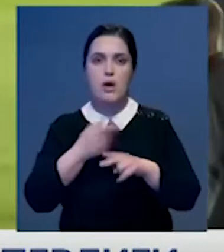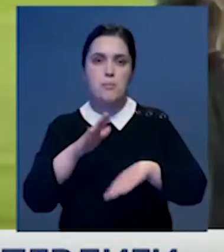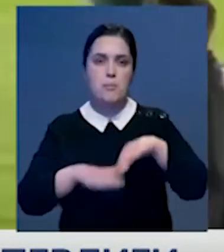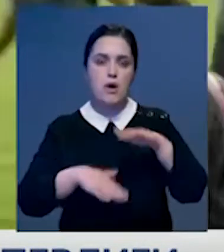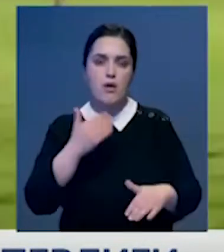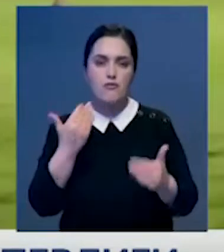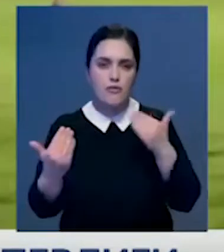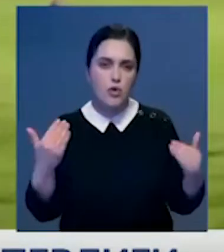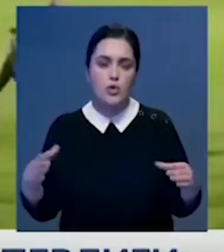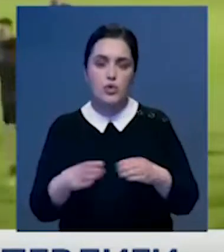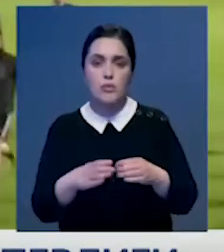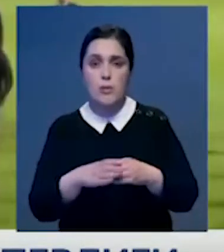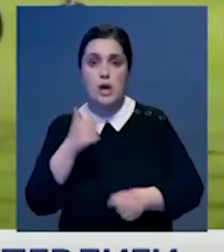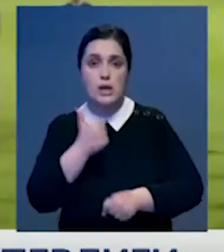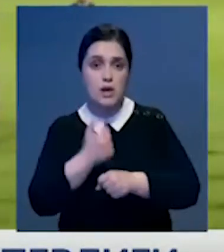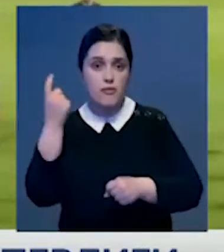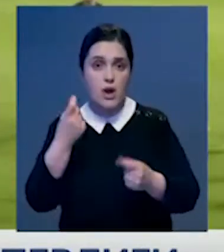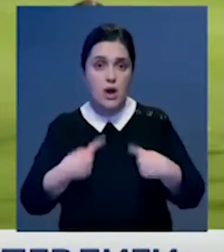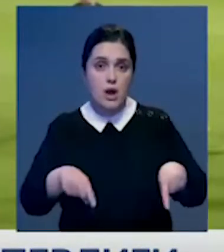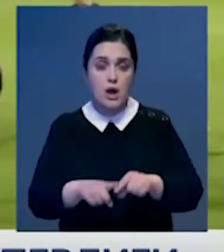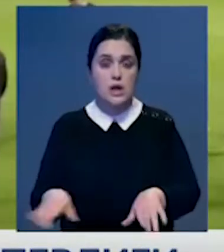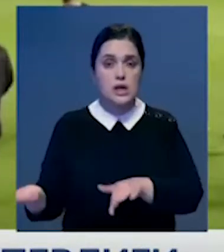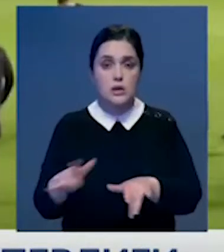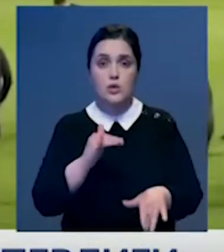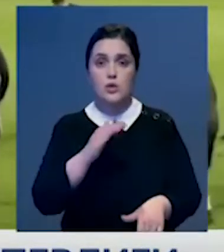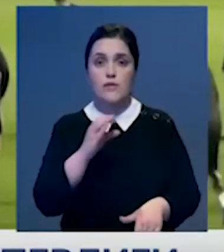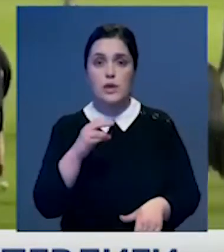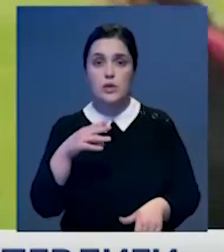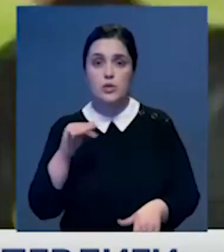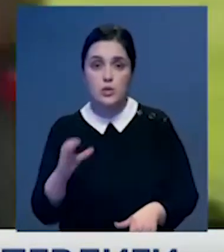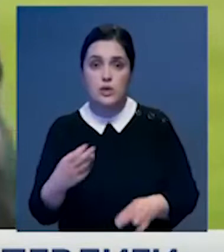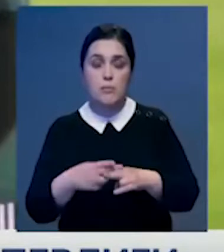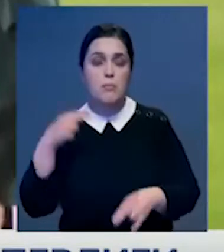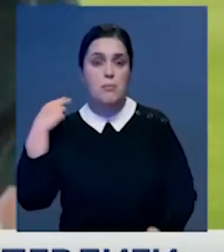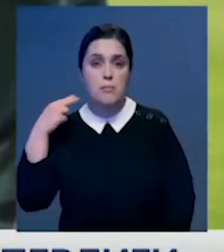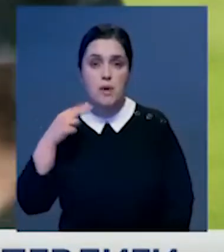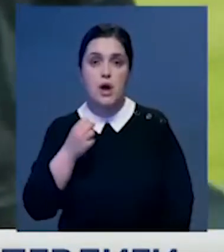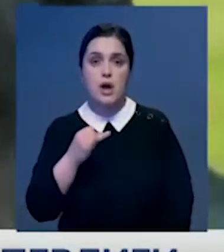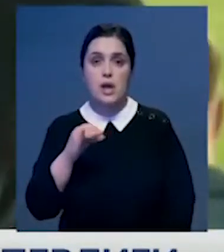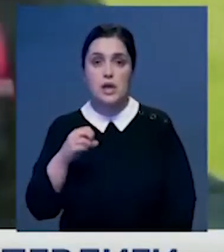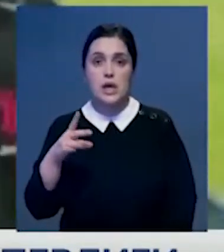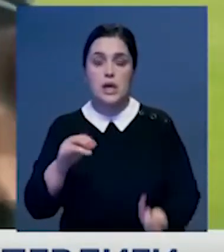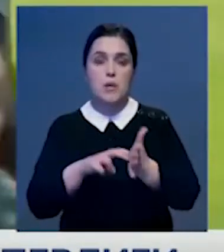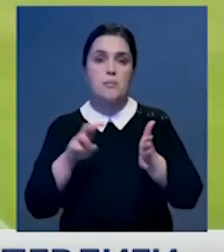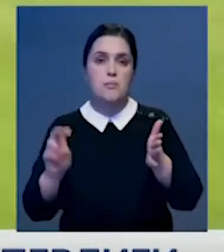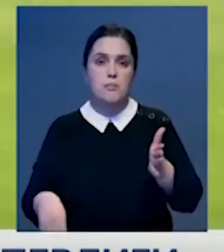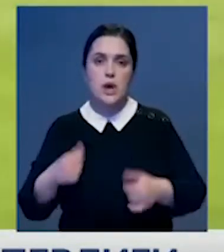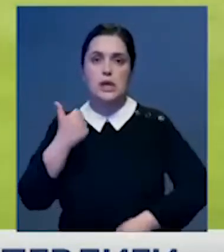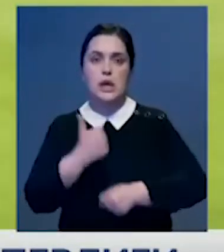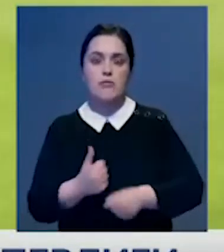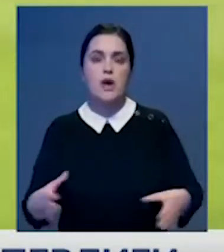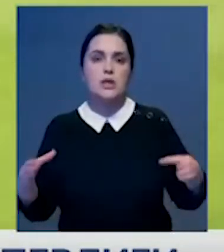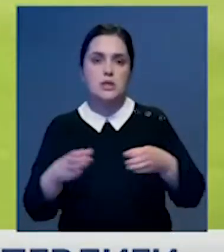главным организатором выступил ювентус президент туринцев андреа аньелли из-за этого покинул пост главы ассоциации